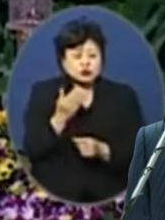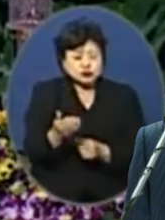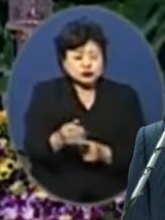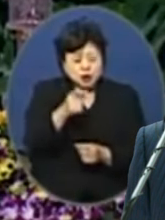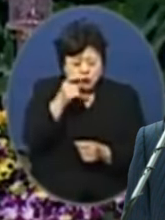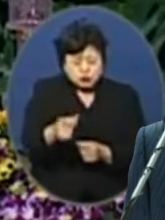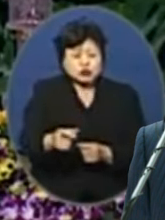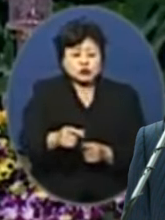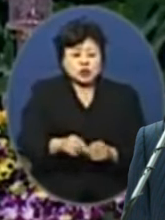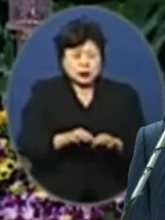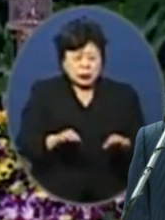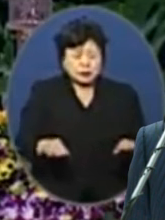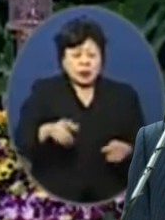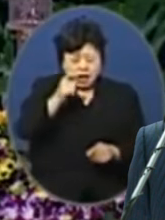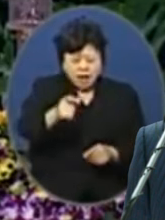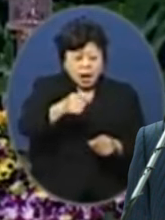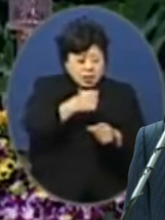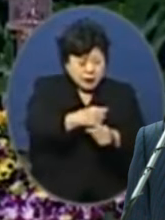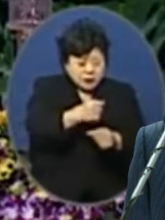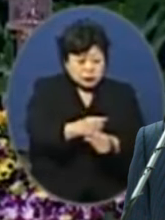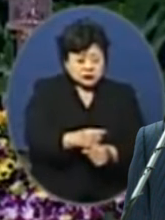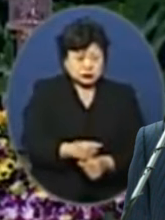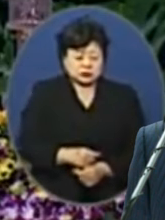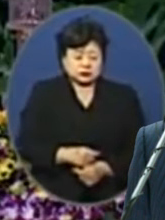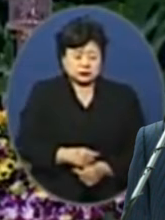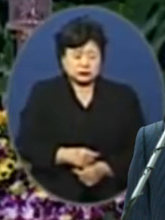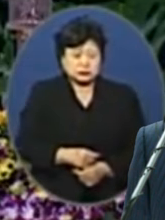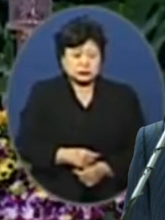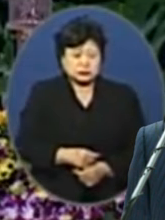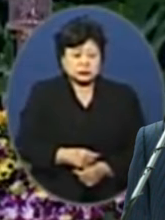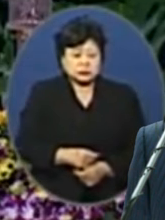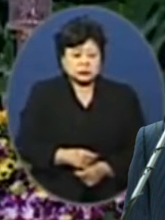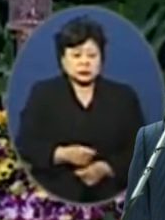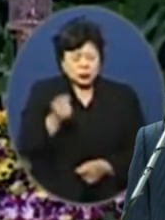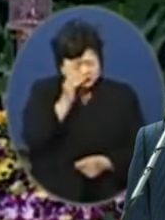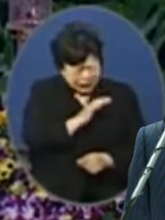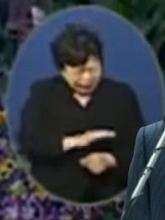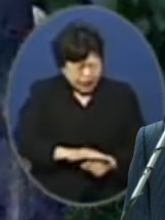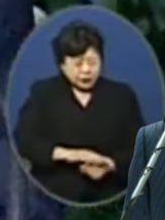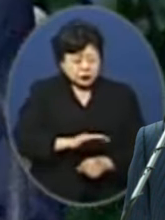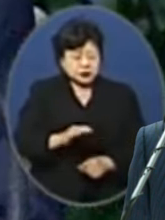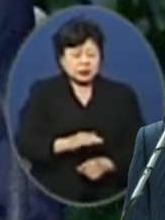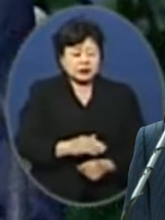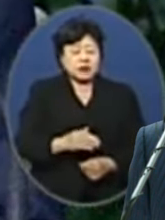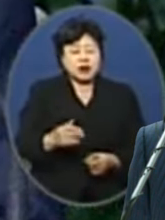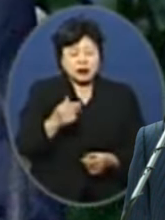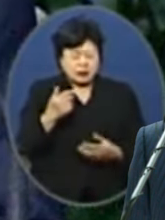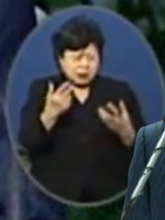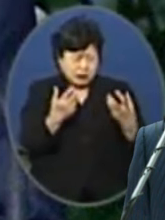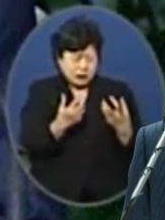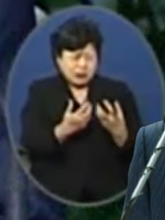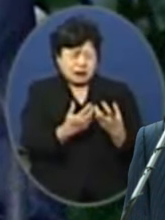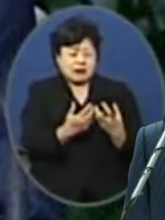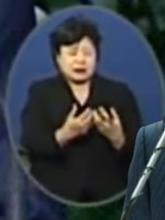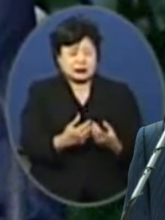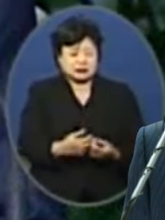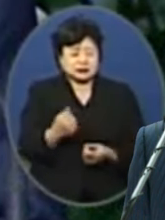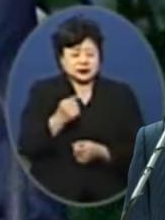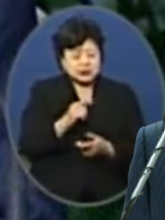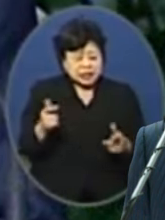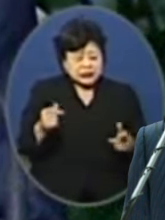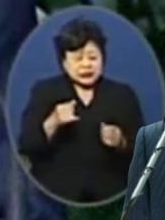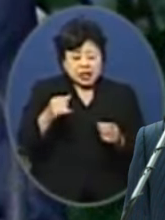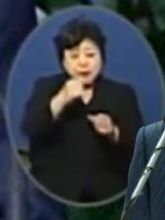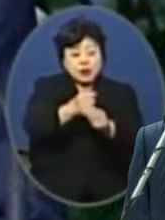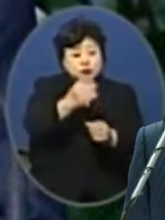굳건하게 만드시고 강하게 만드시고 경고하게 만들어서 영원히 잘되고 범사의 잘 때에 강건하고 흔들리지 않은 사람으로